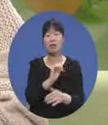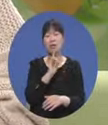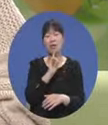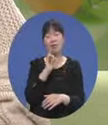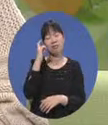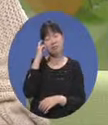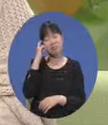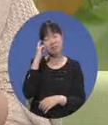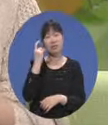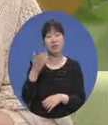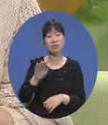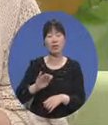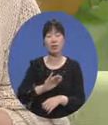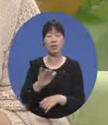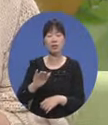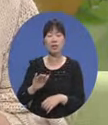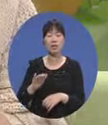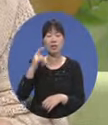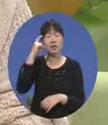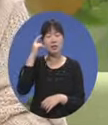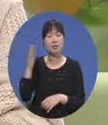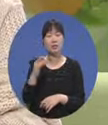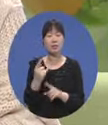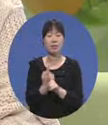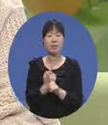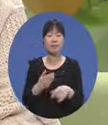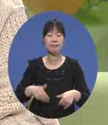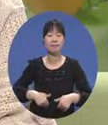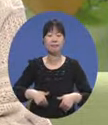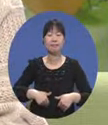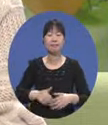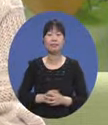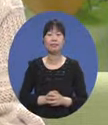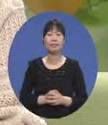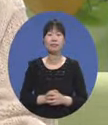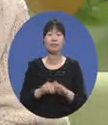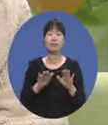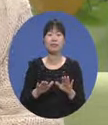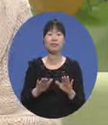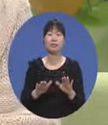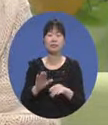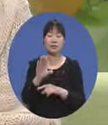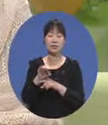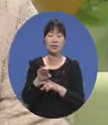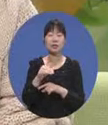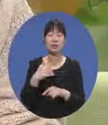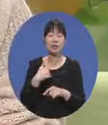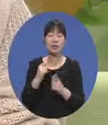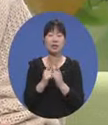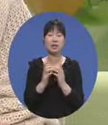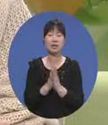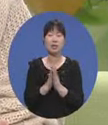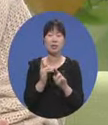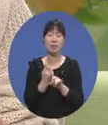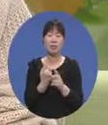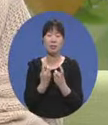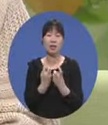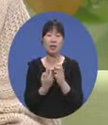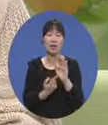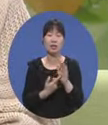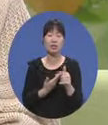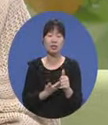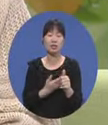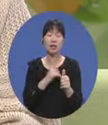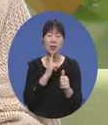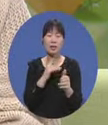것 같은 생각이 들지만 우리의 이 생각부터 좀 바뀌어야 된다는 생각이 들어요. 자, 오늘 이 방송에서 저희가 좀 실질적인 방안들을 좀